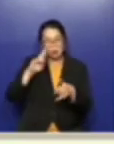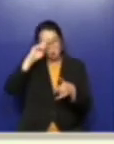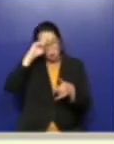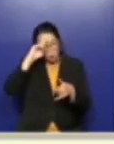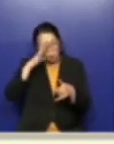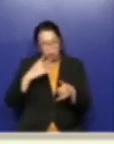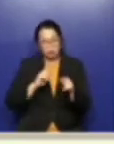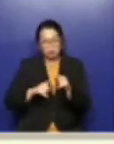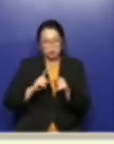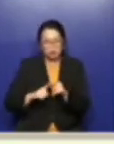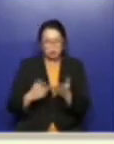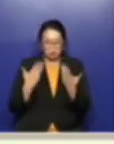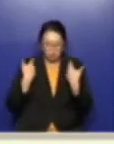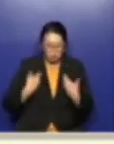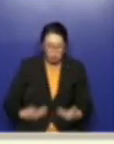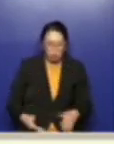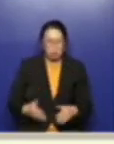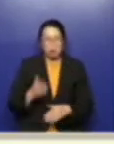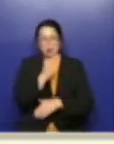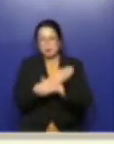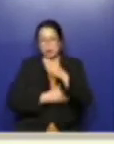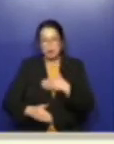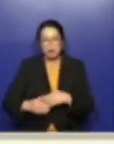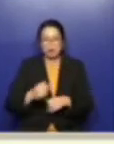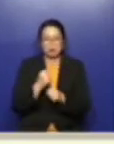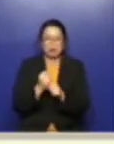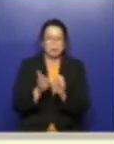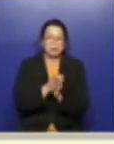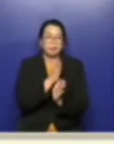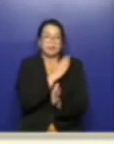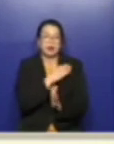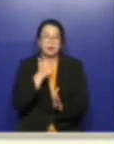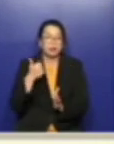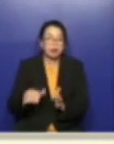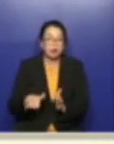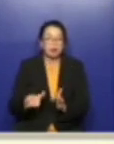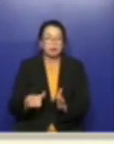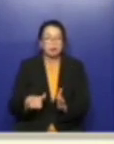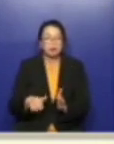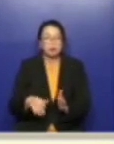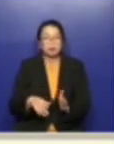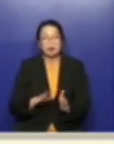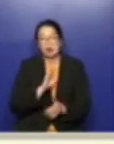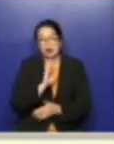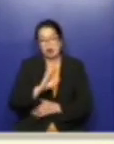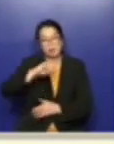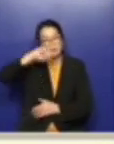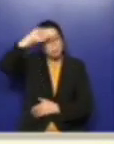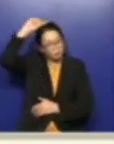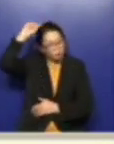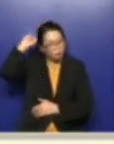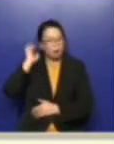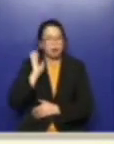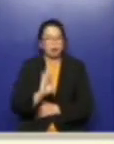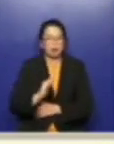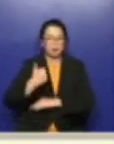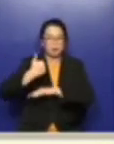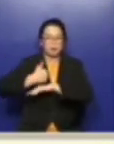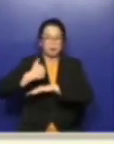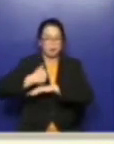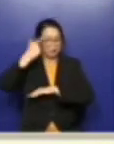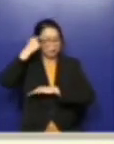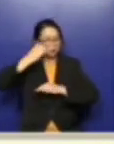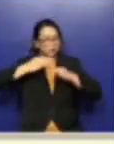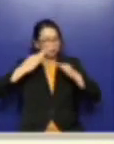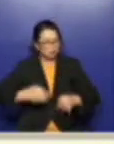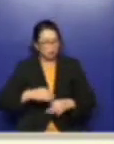มีอวัยวะพิการจนไม่สามารถปฏิบัติกิจศาสนาได้นี่คือสิ่งที่พระอุปัชฌาย์จะเป็นผู้ตัดสินใจ